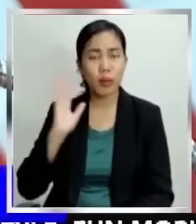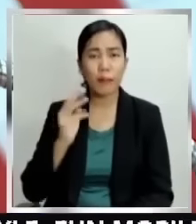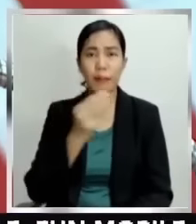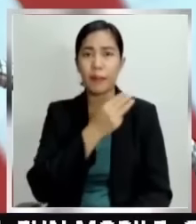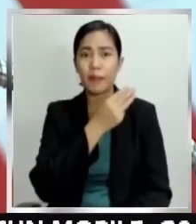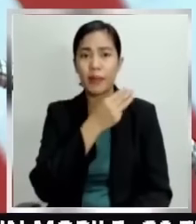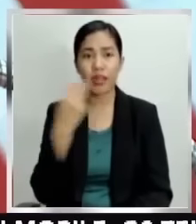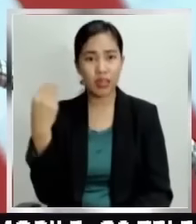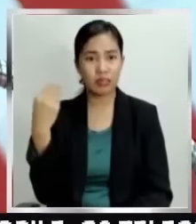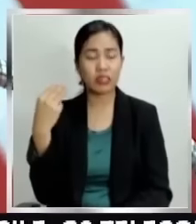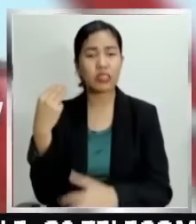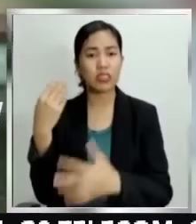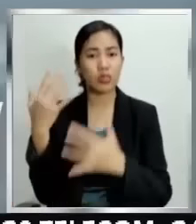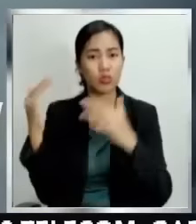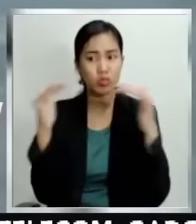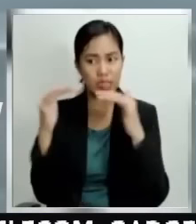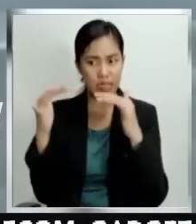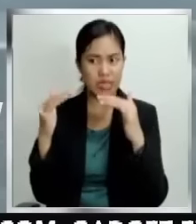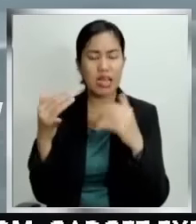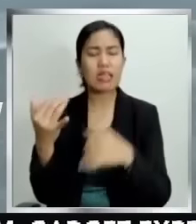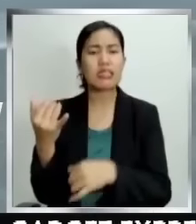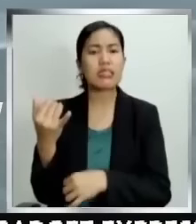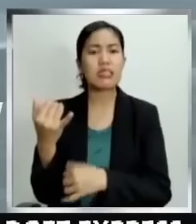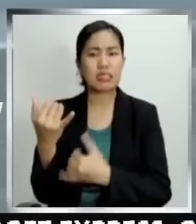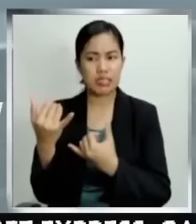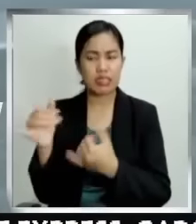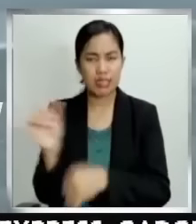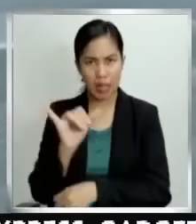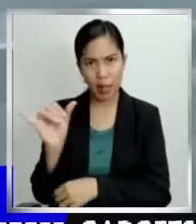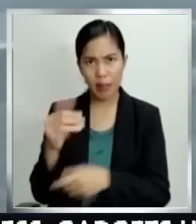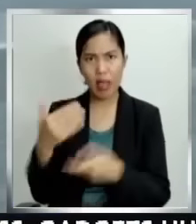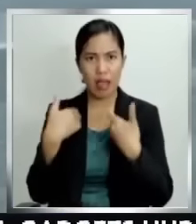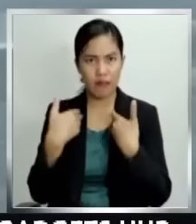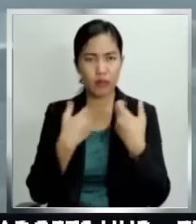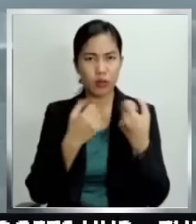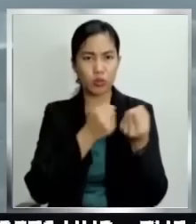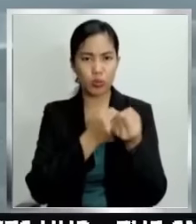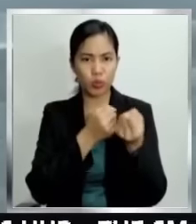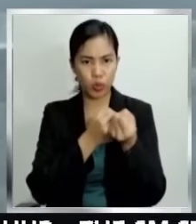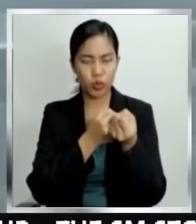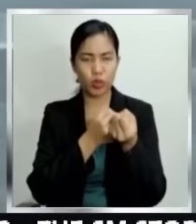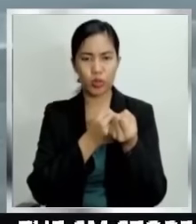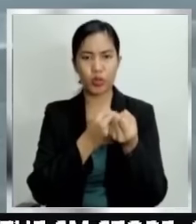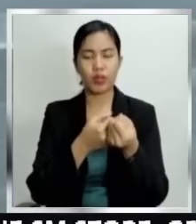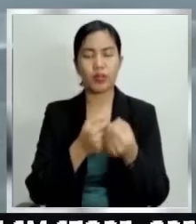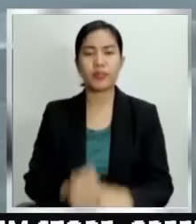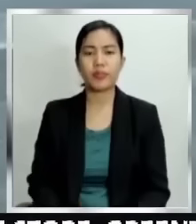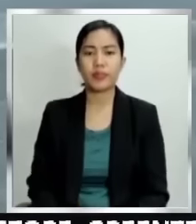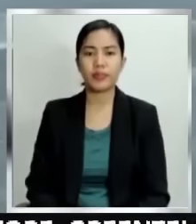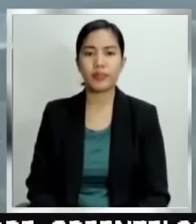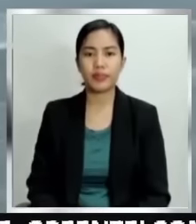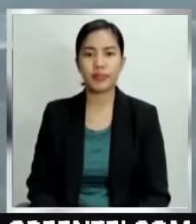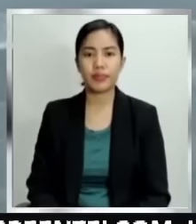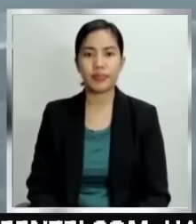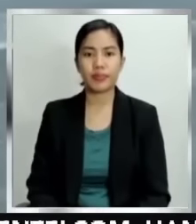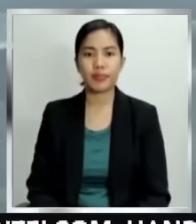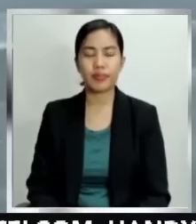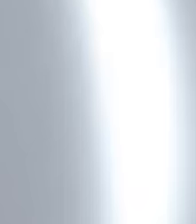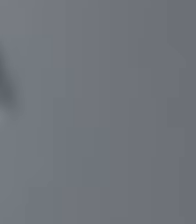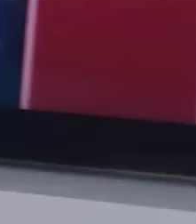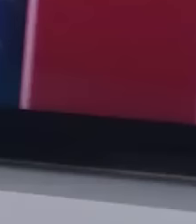same kind of technical support. Para sa GMA Integrated News, Sandra Aguinaldo, Nakatutok, 24 Oras.